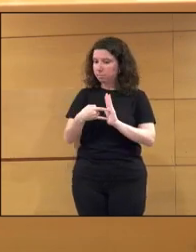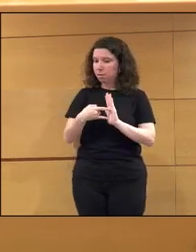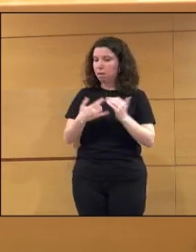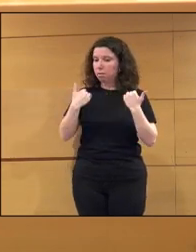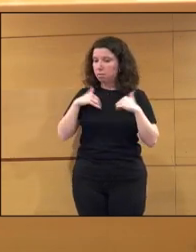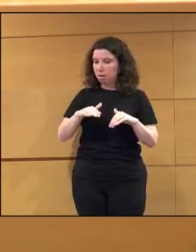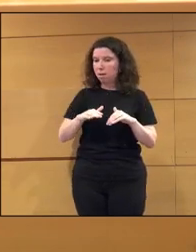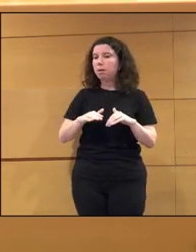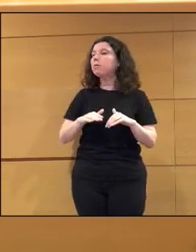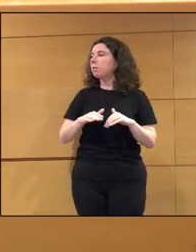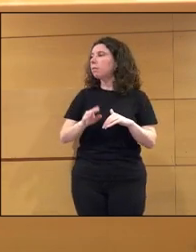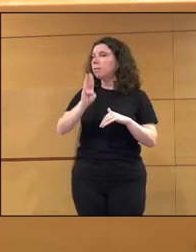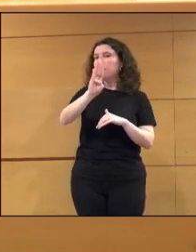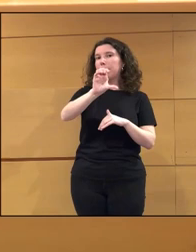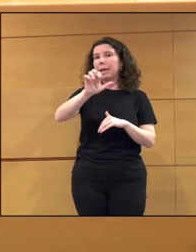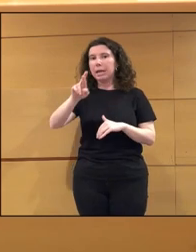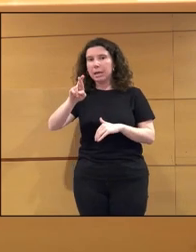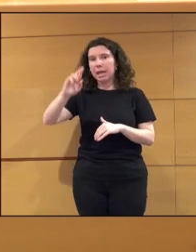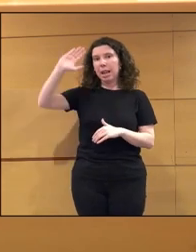Clear Climate, sobre